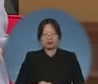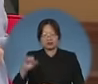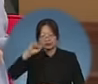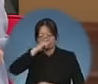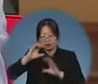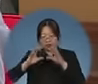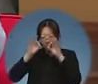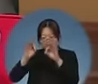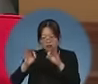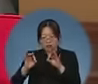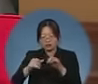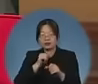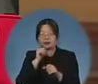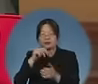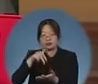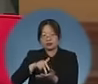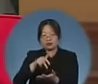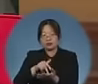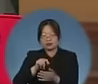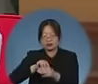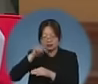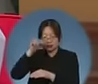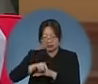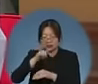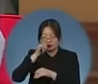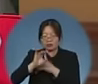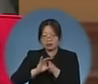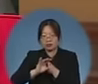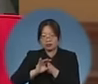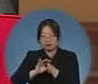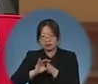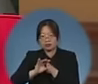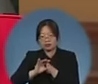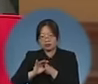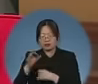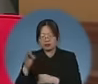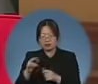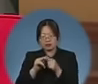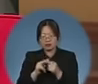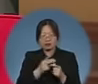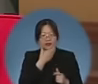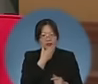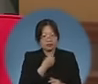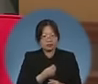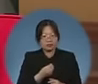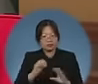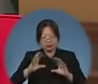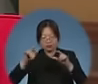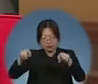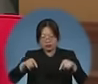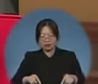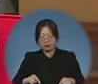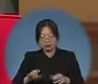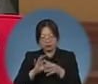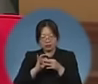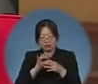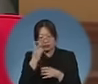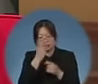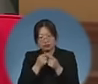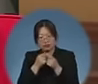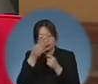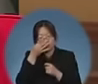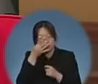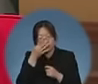아프리카 같은 빈곤 상태를 넘어서면 돈과 행복의 국가 간의 관계를 살펴봤더니